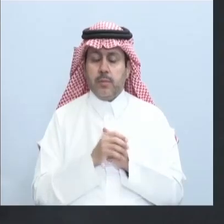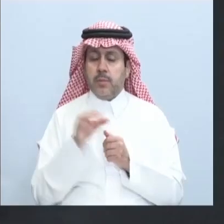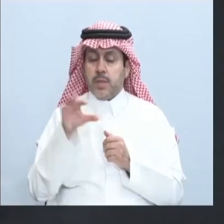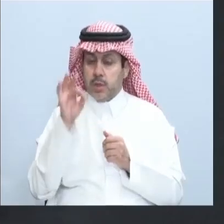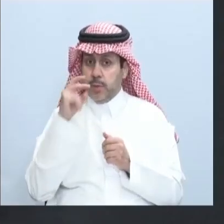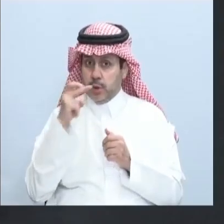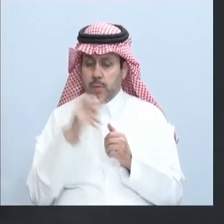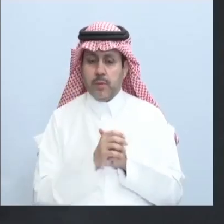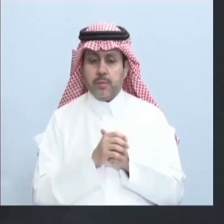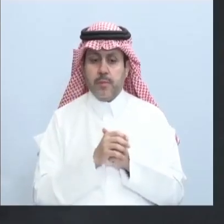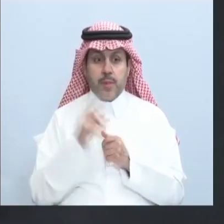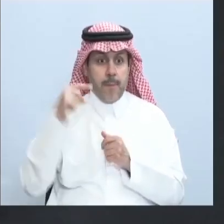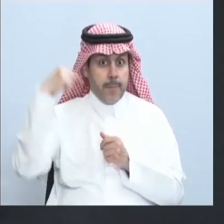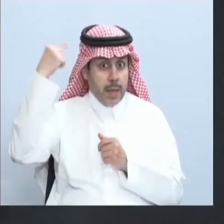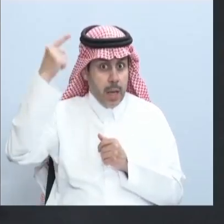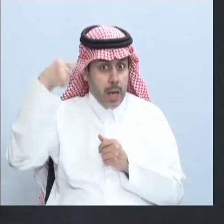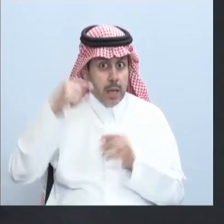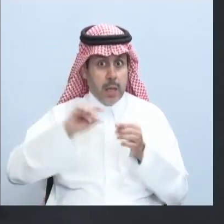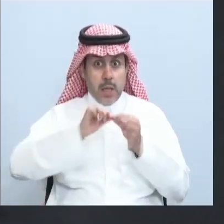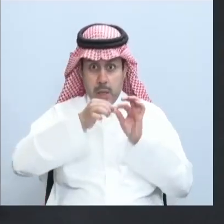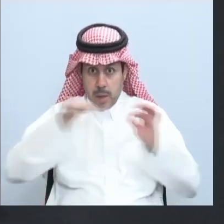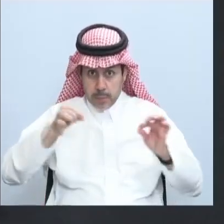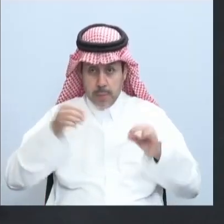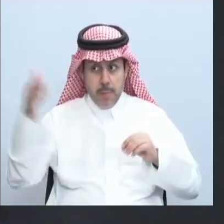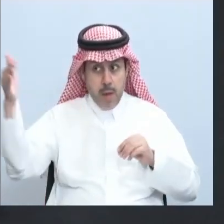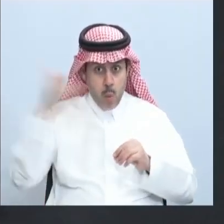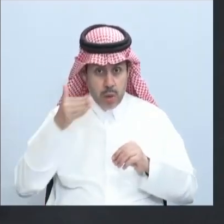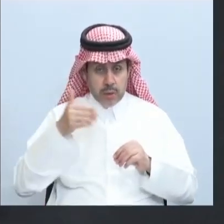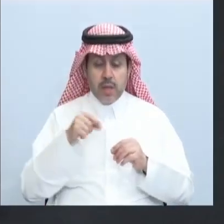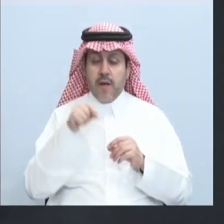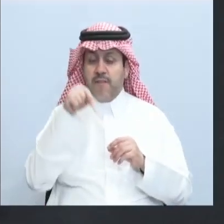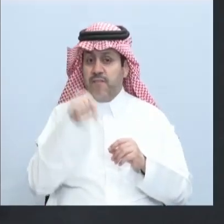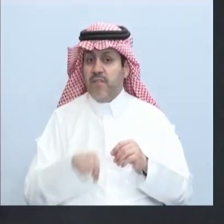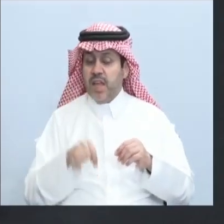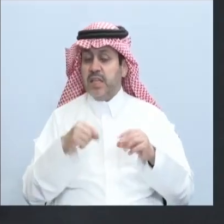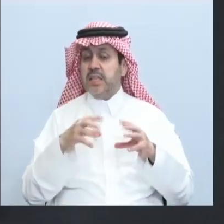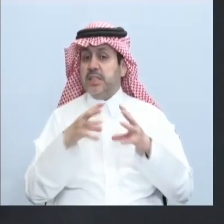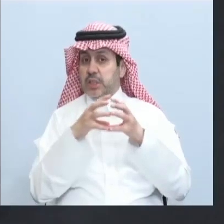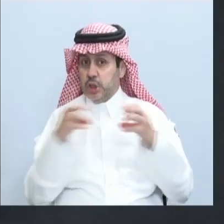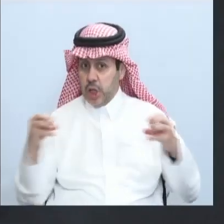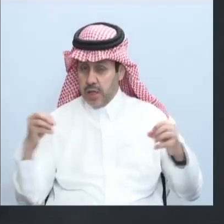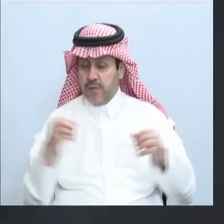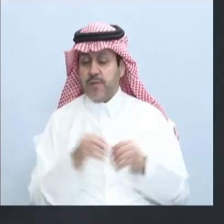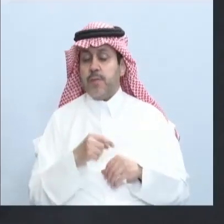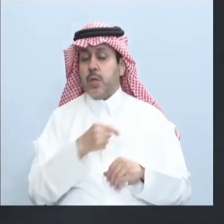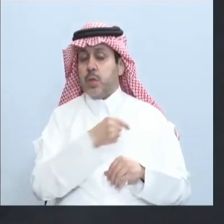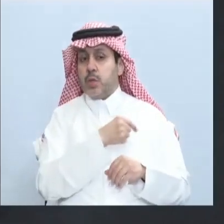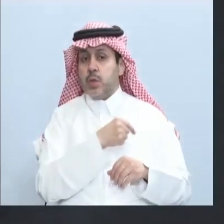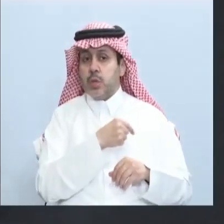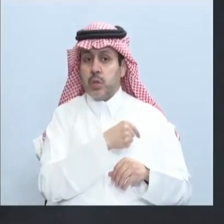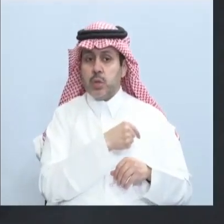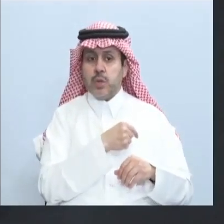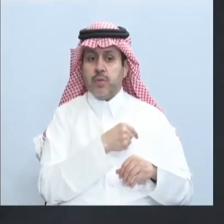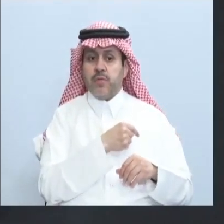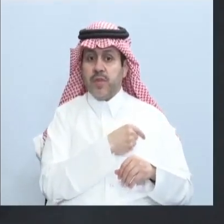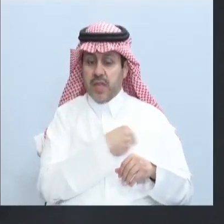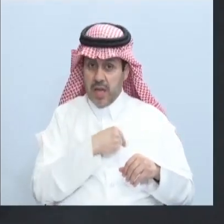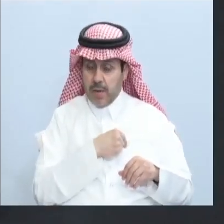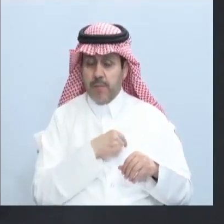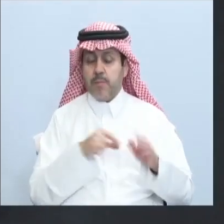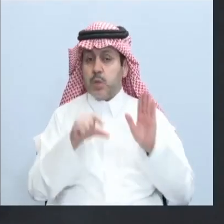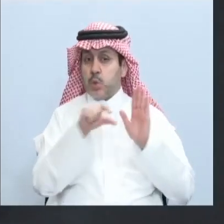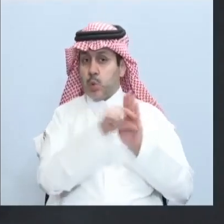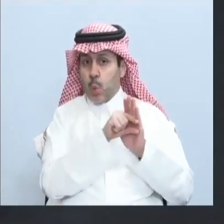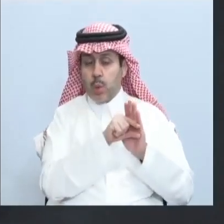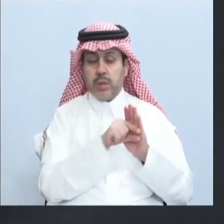ذلك من خلال الربط بين ما ورد في التعريف بصوره الحجر فترجع الى الدرس السابق تنظر الى